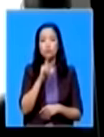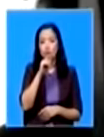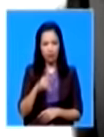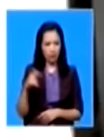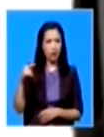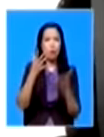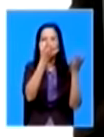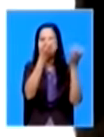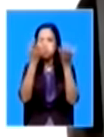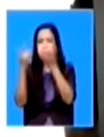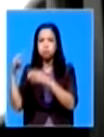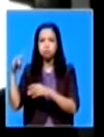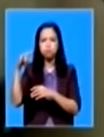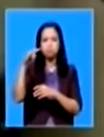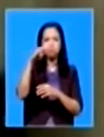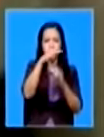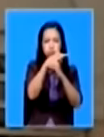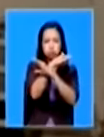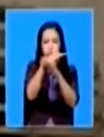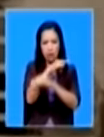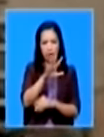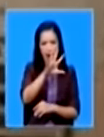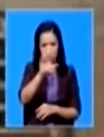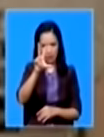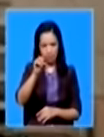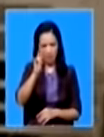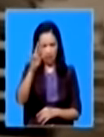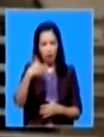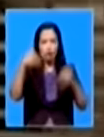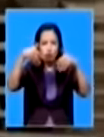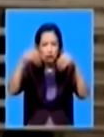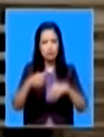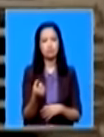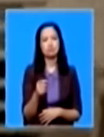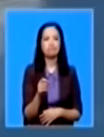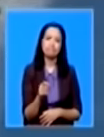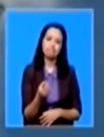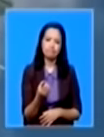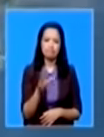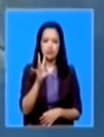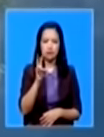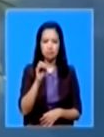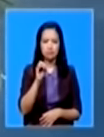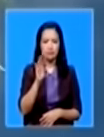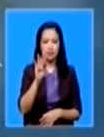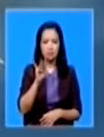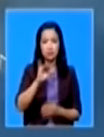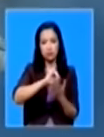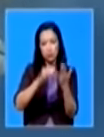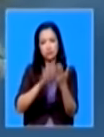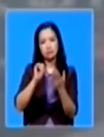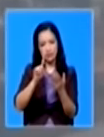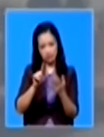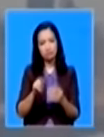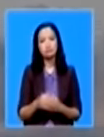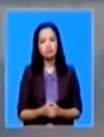นที่มีเมฆมีความชื้นเพียงพอ537เที่ยวบินมีฝนตกประมาณ177ของจำนวนเที่ยวบินนะในพื้นที่41จังหวัดก็เลยน้